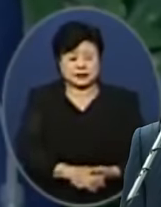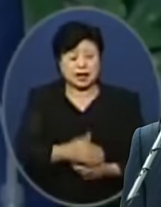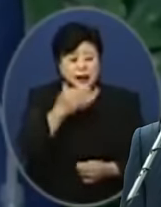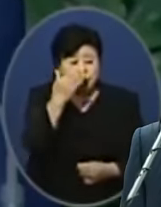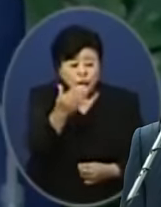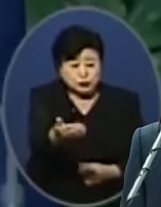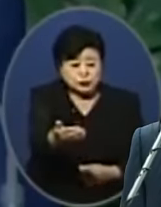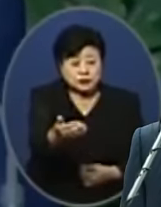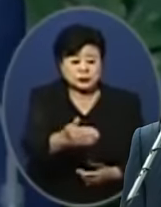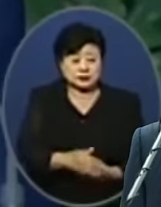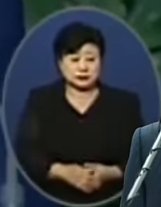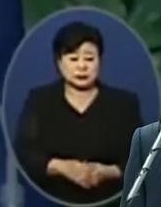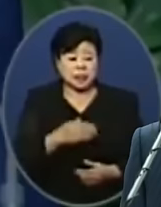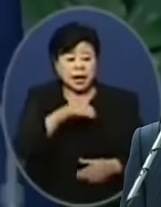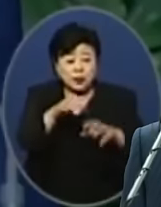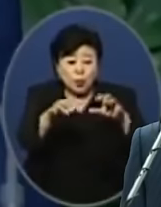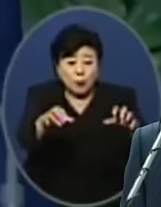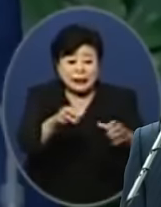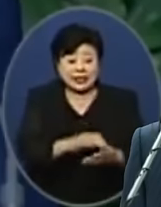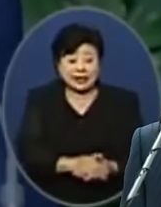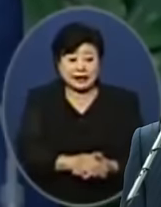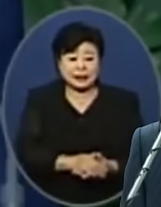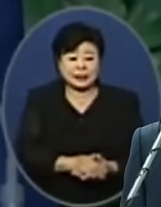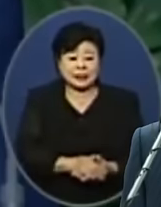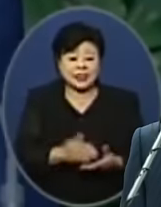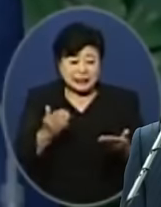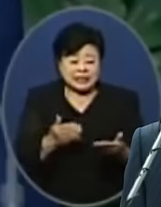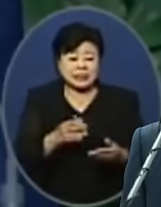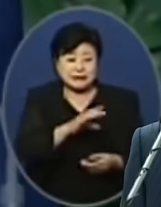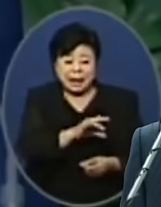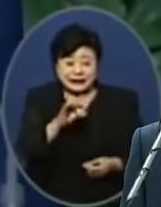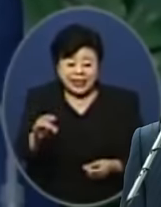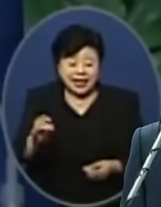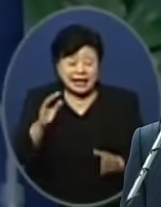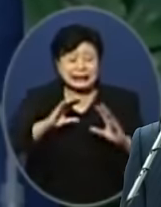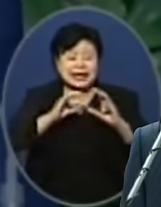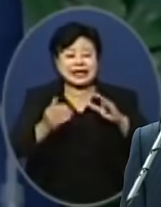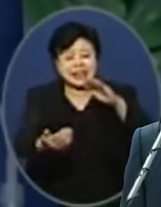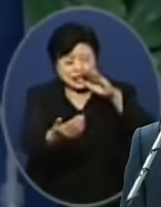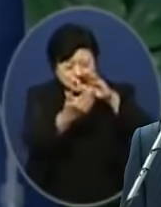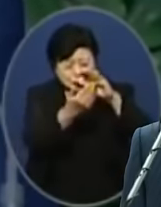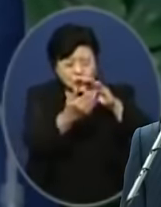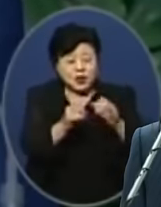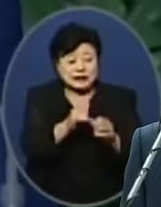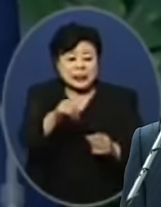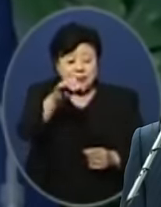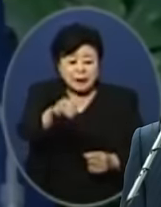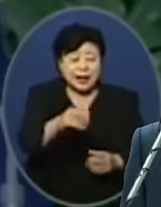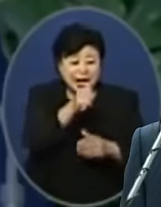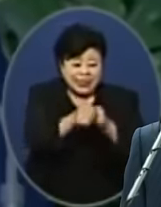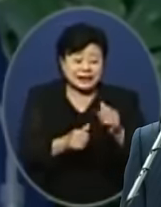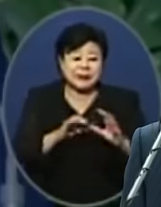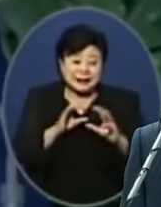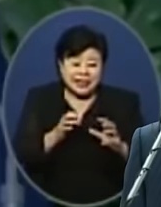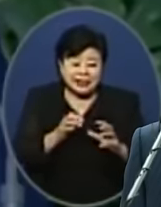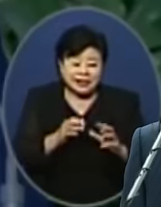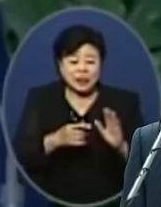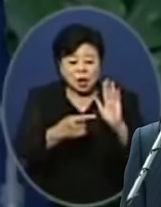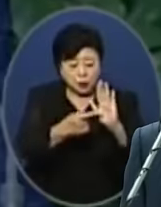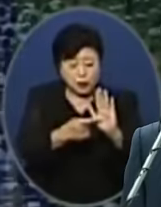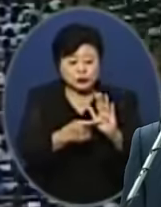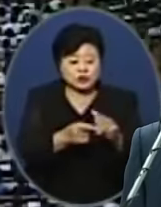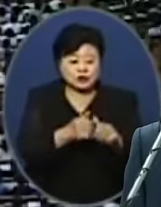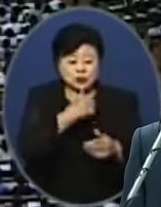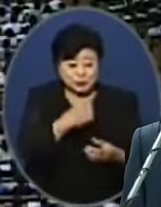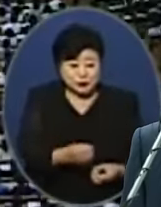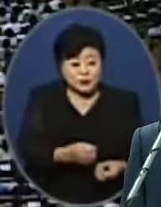여러분은 가는 곳마다 하는 일마다 천국을 이루어서 사람들 앞에 하나님의 나라를 보여주게